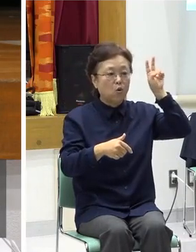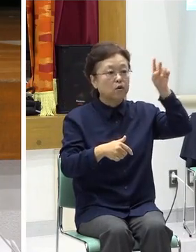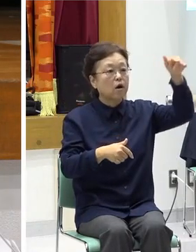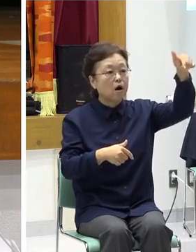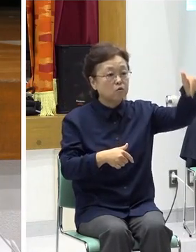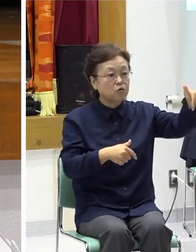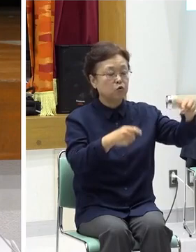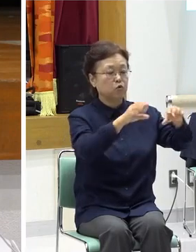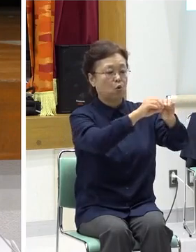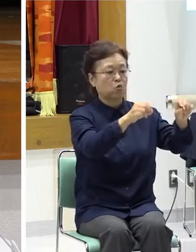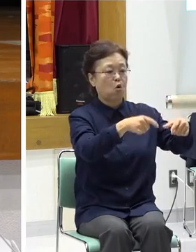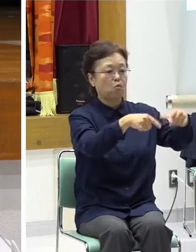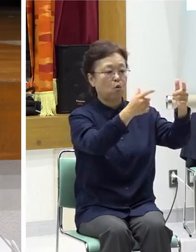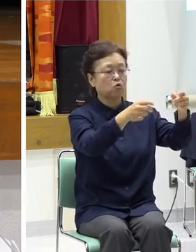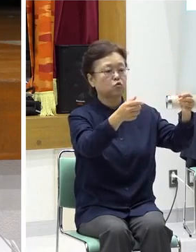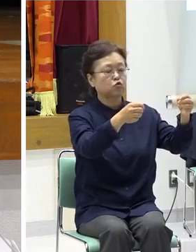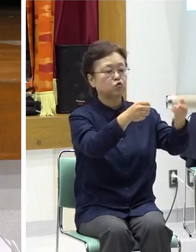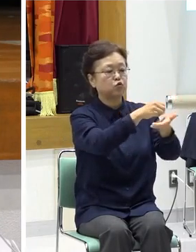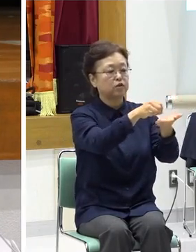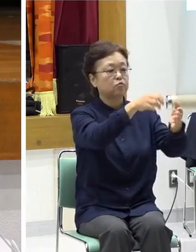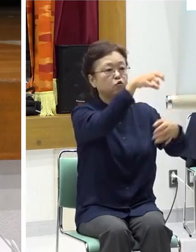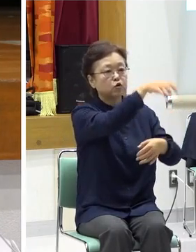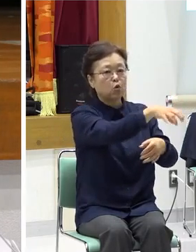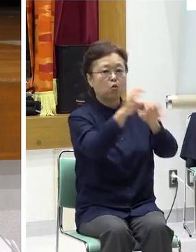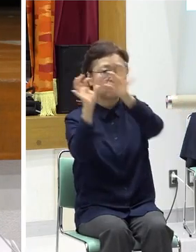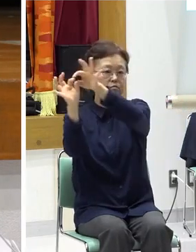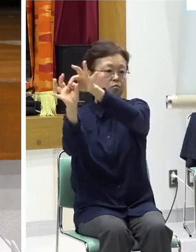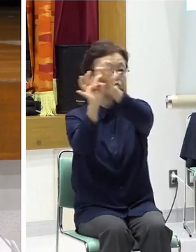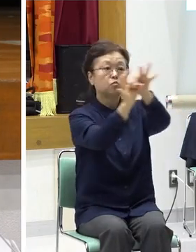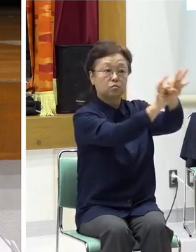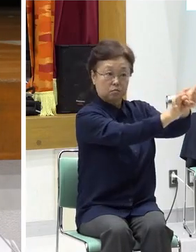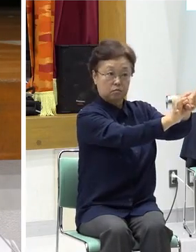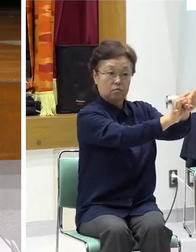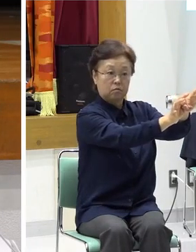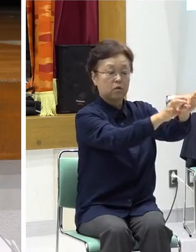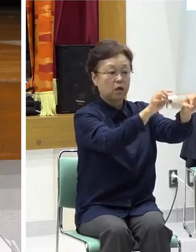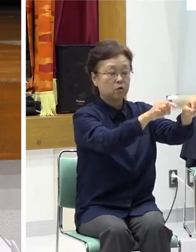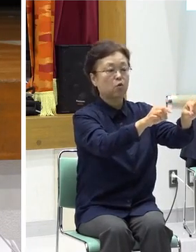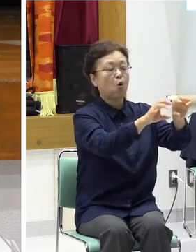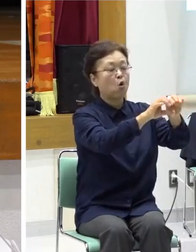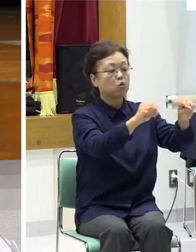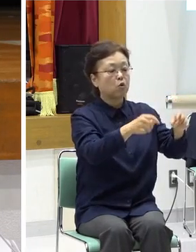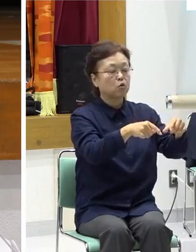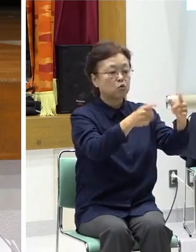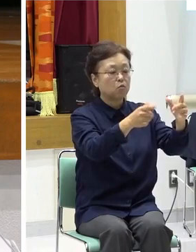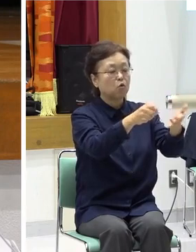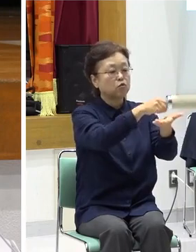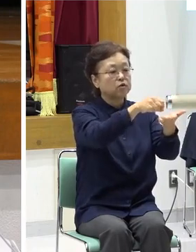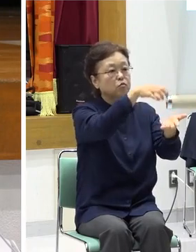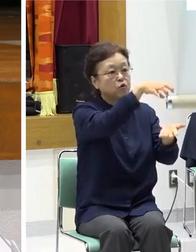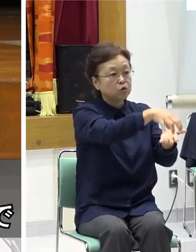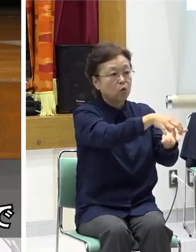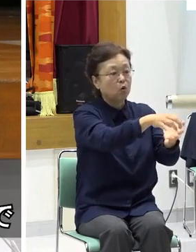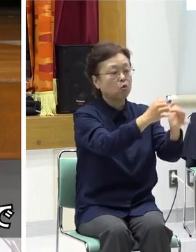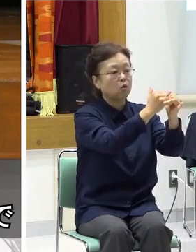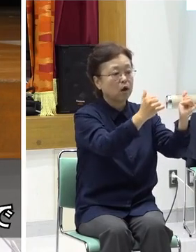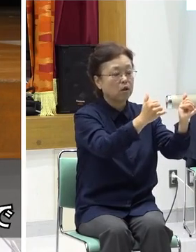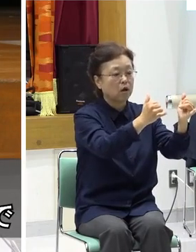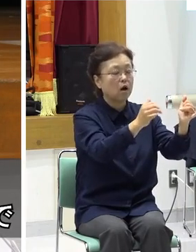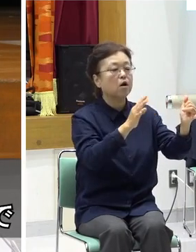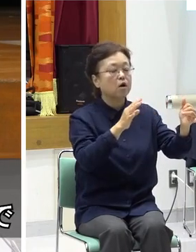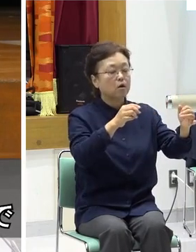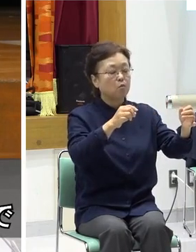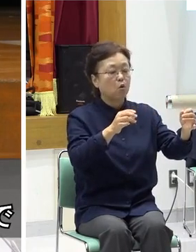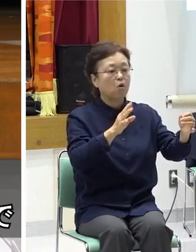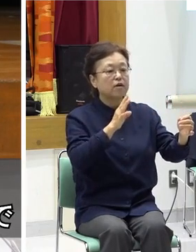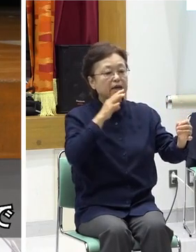て、で、府の土木事務所の方が直接現地に聞き取りに来られたということがあ